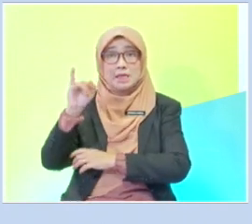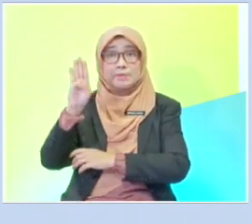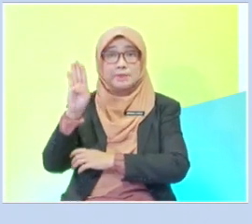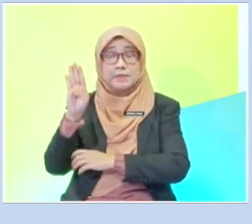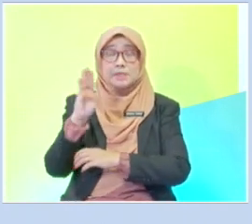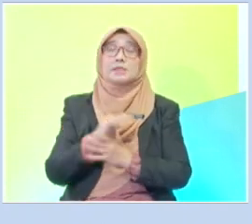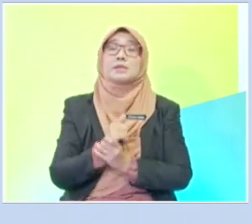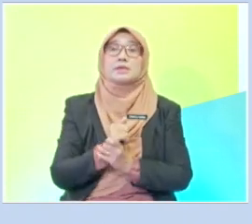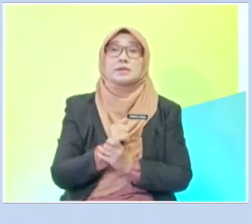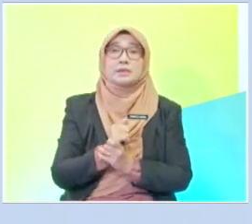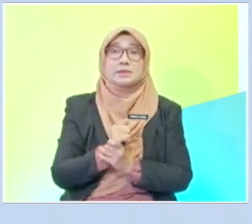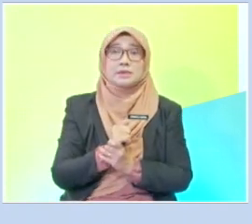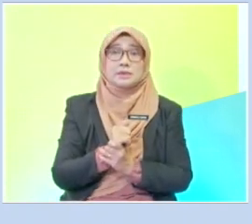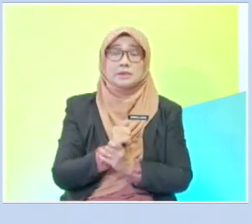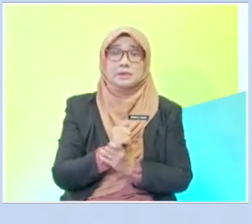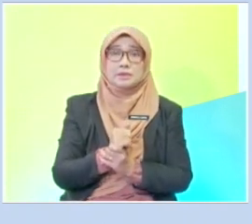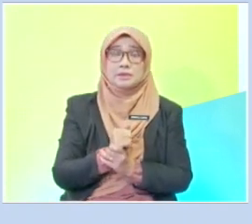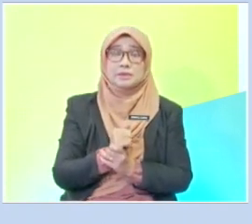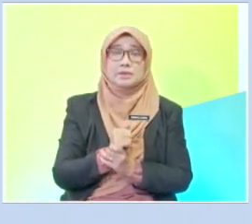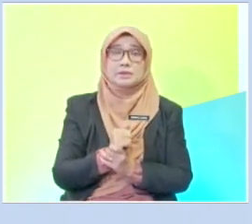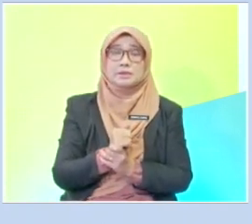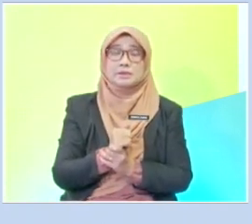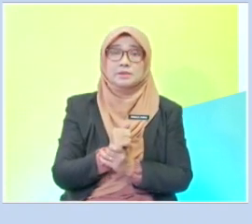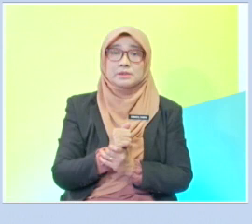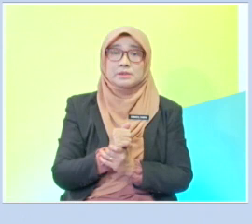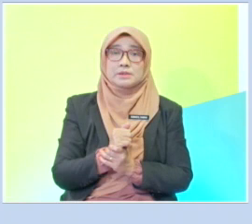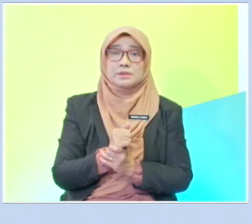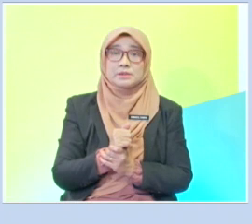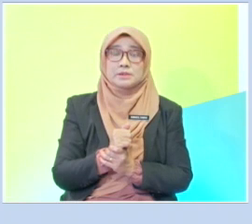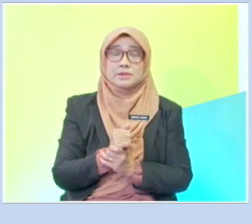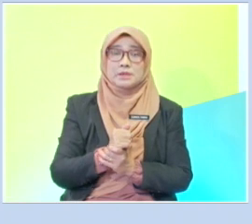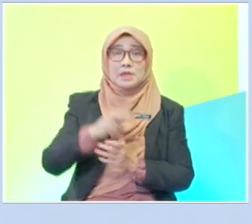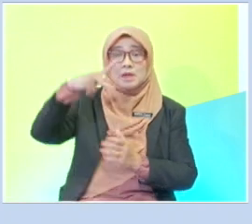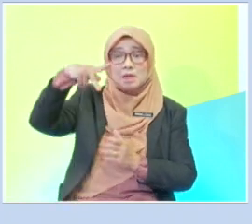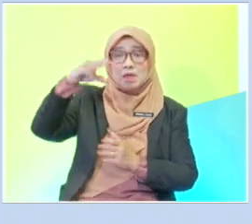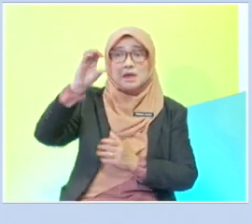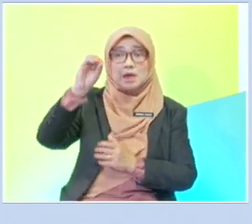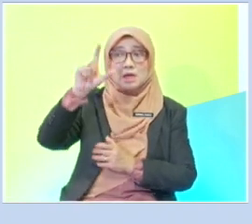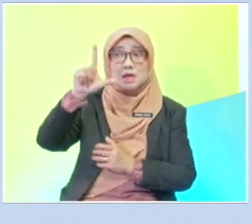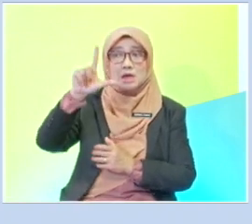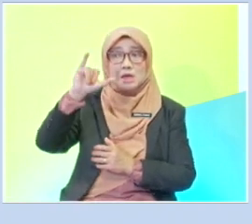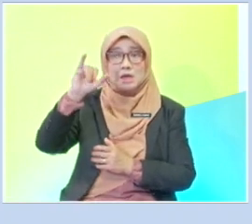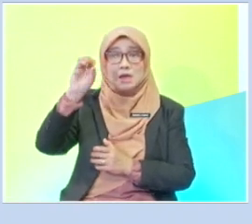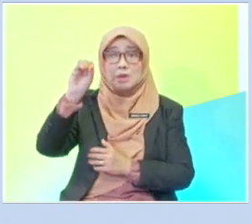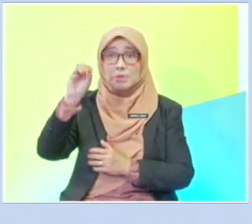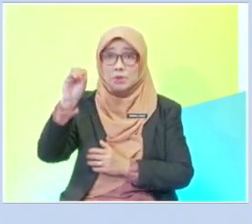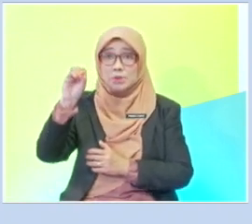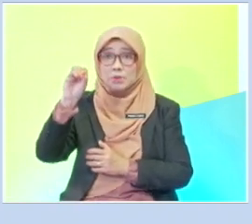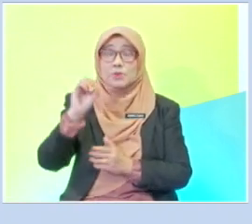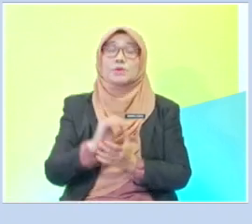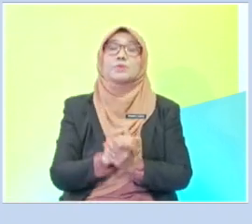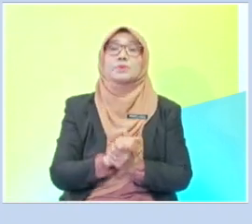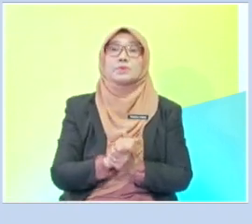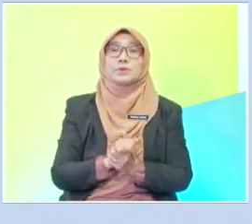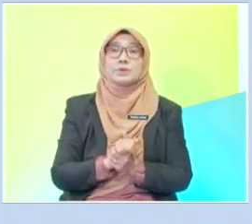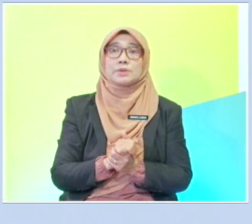ialah Haemophilus influenza type B. Okey, maka seterusnya yang ini adalah vaksin polio, inactivated polio